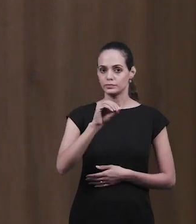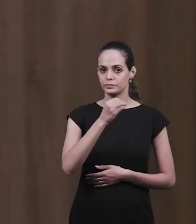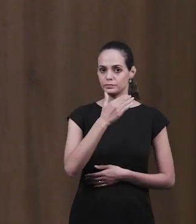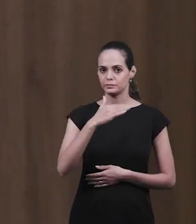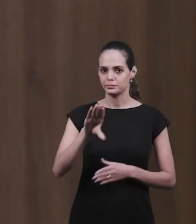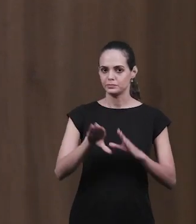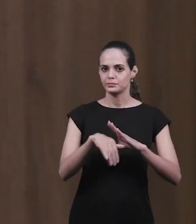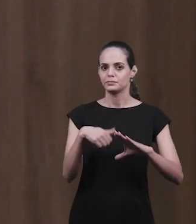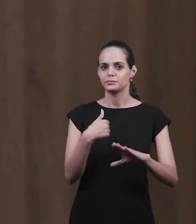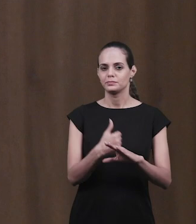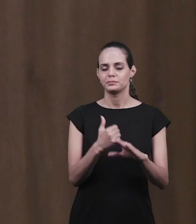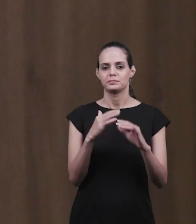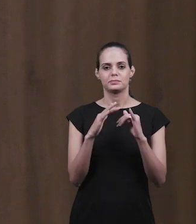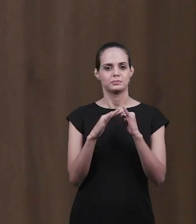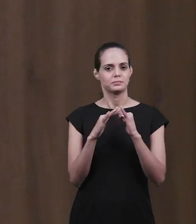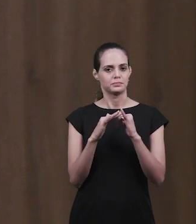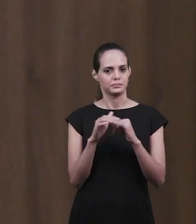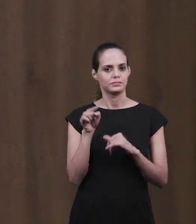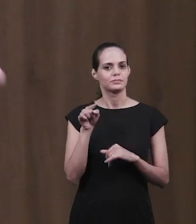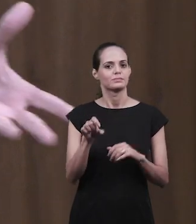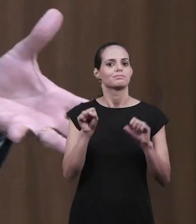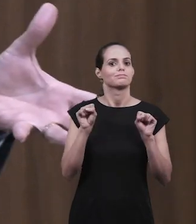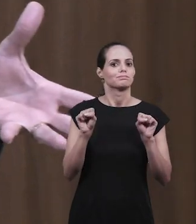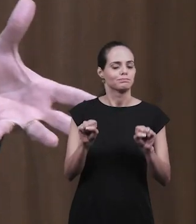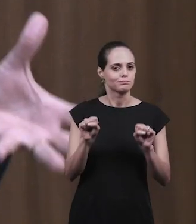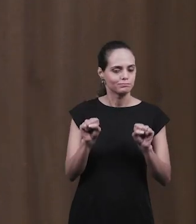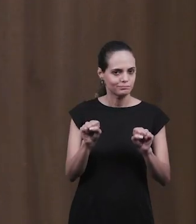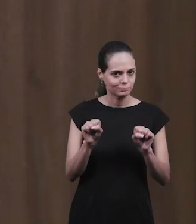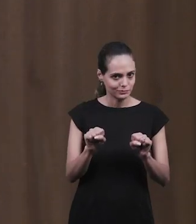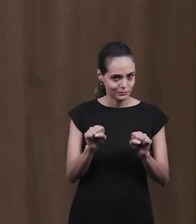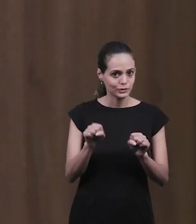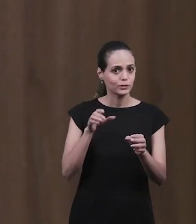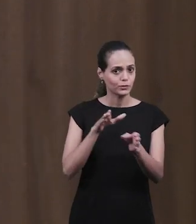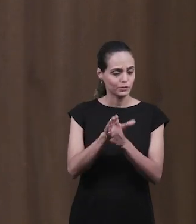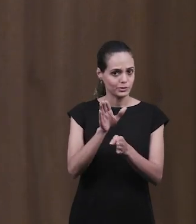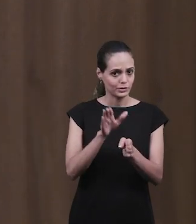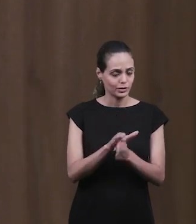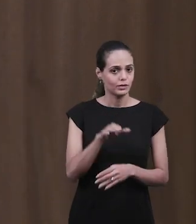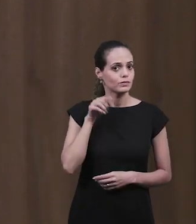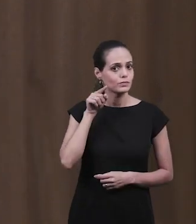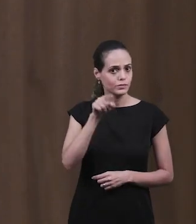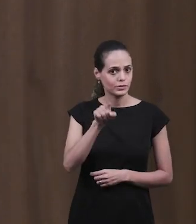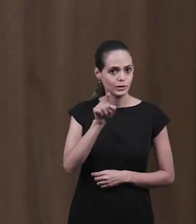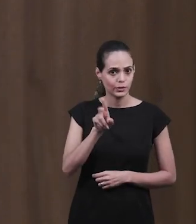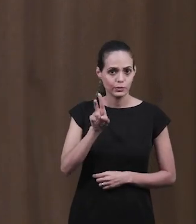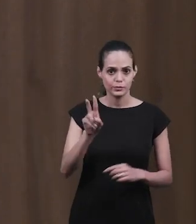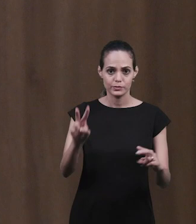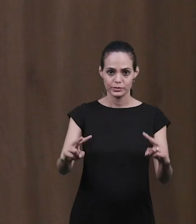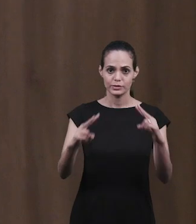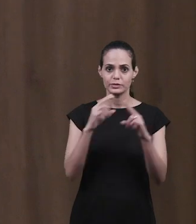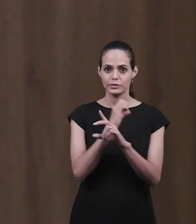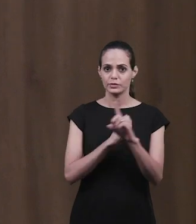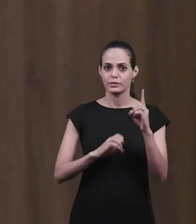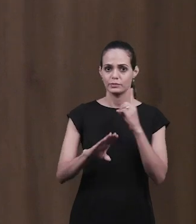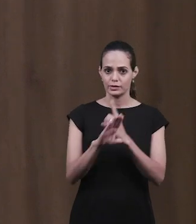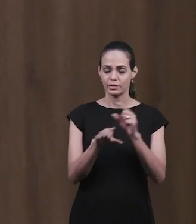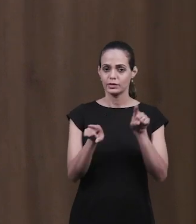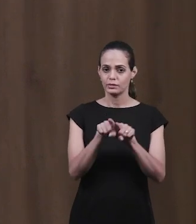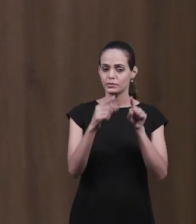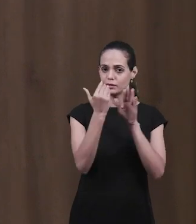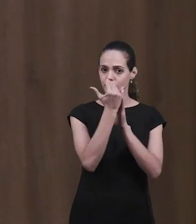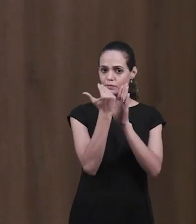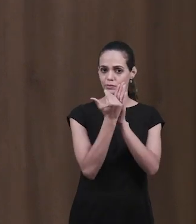YouTube. Vous pouvez, et nous recommandons que vous continuez à assister, à participer de la